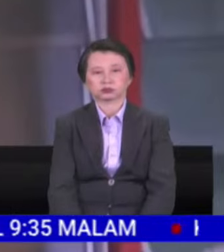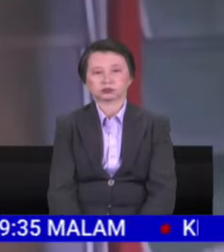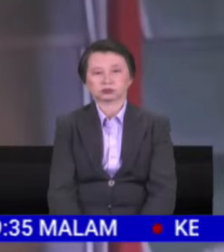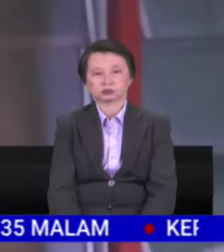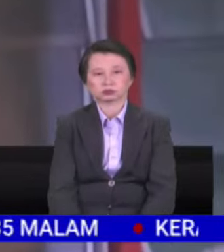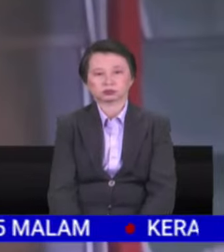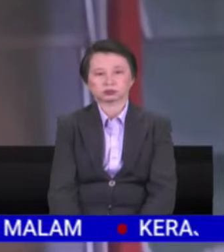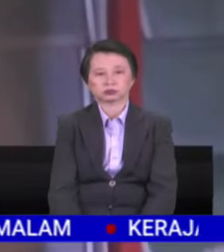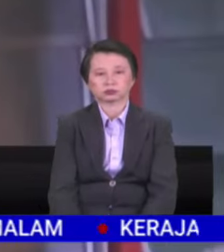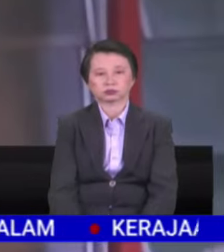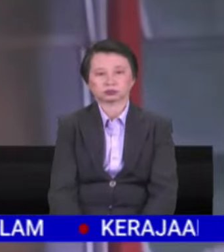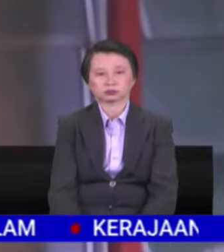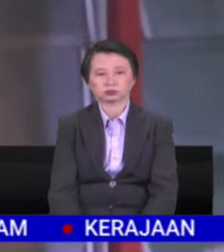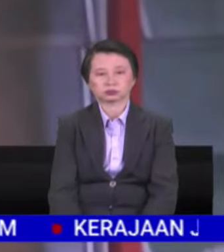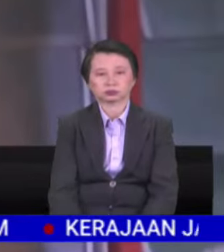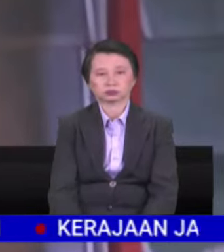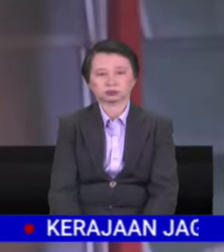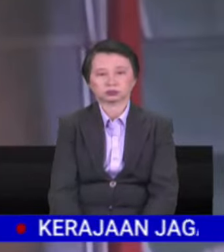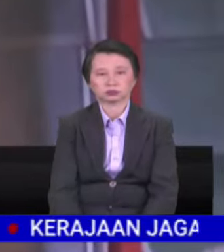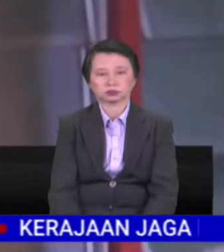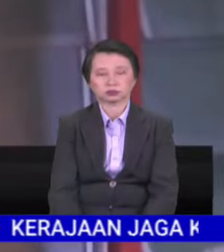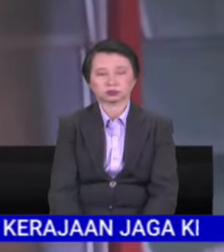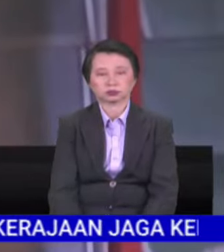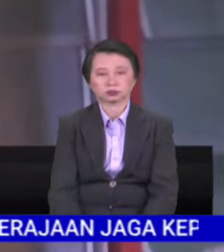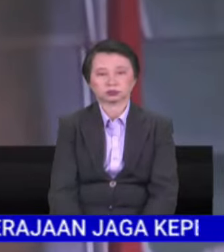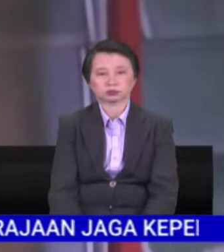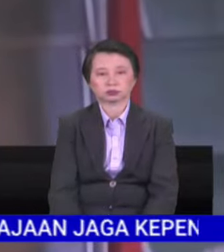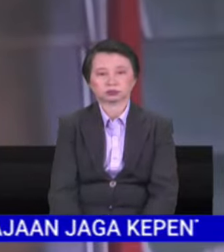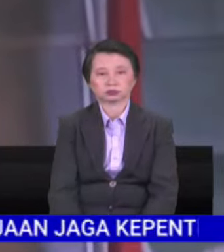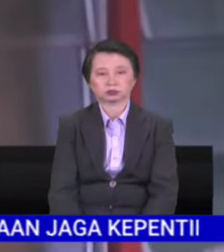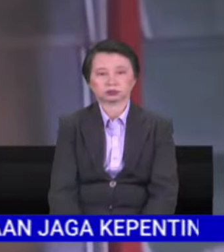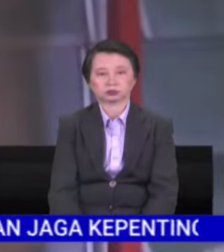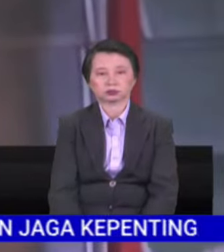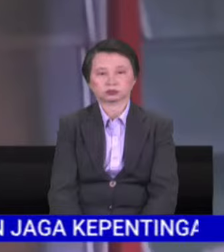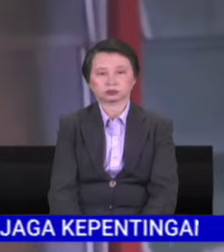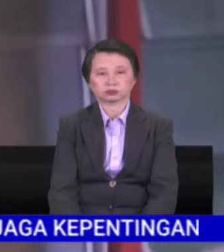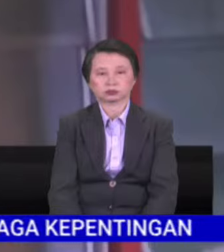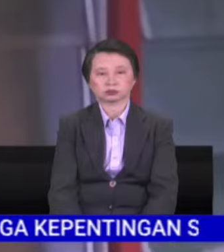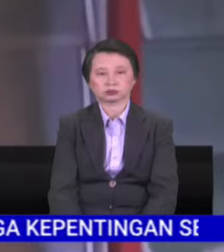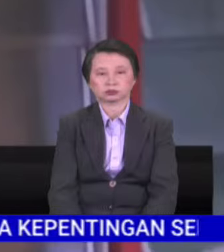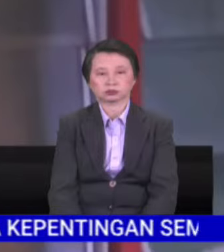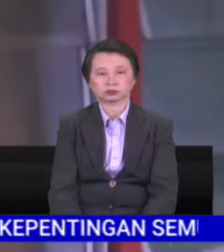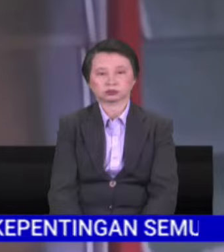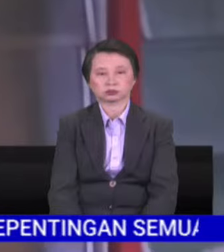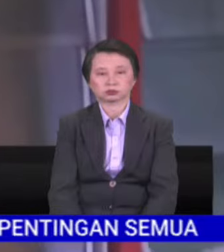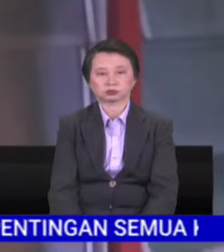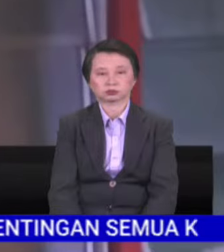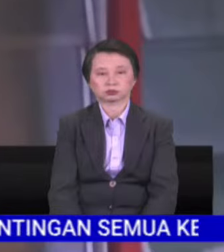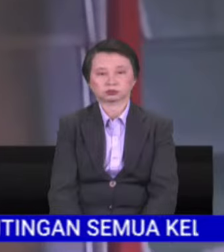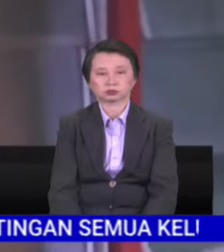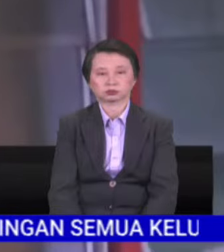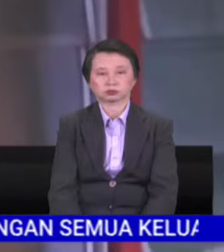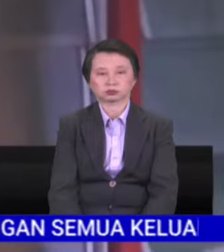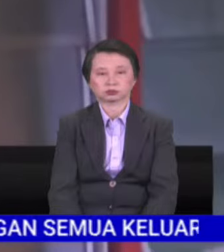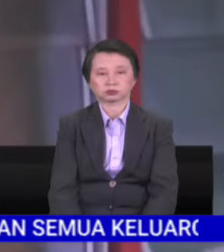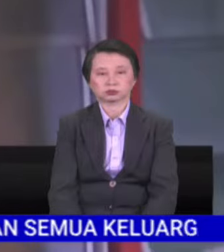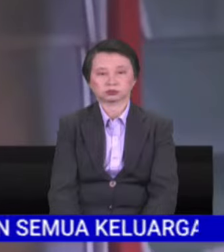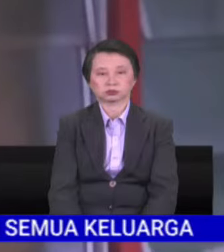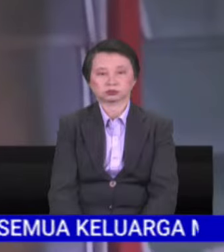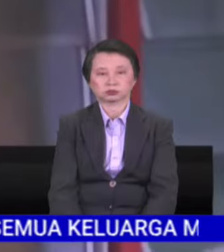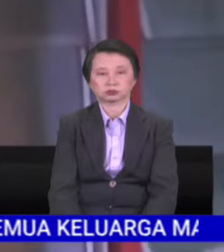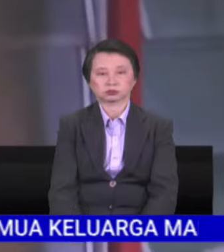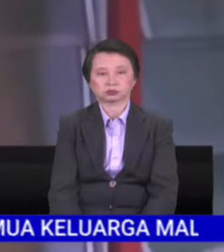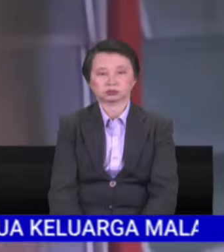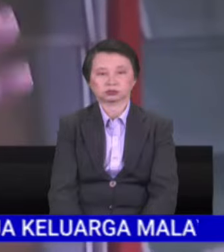kita. Rakyat ke pegawai kita, barumah panjai kita pun pedak awak ke rakyat ke tadi. Ngambil